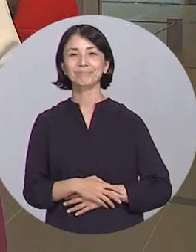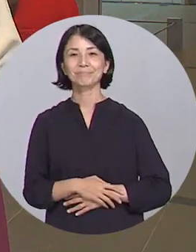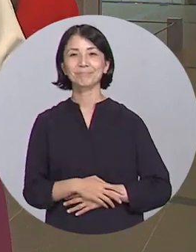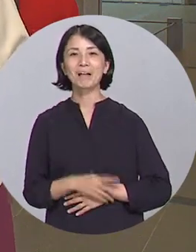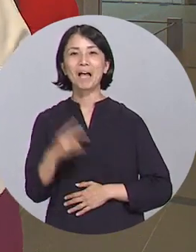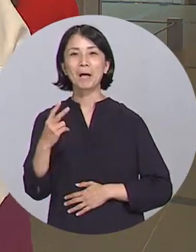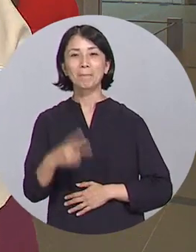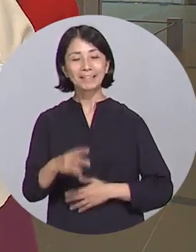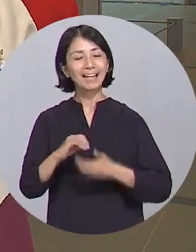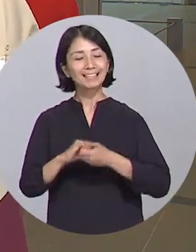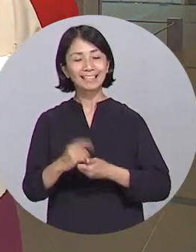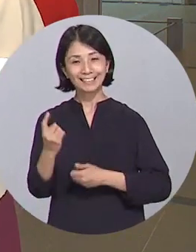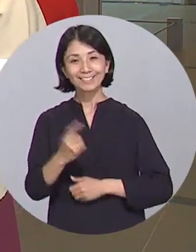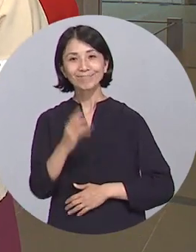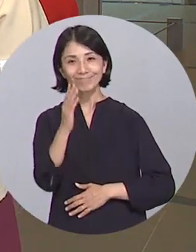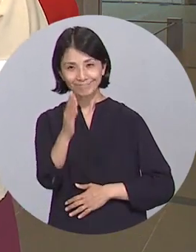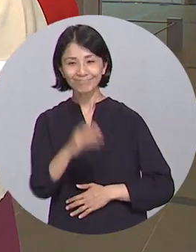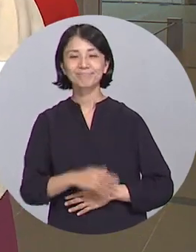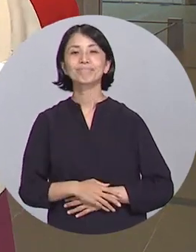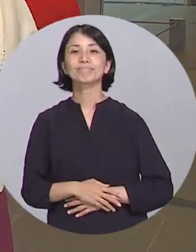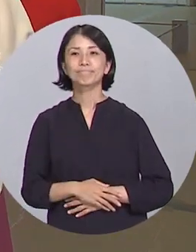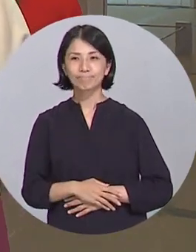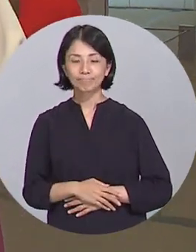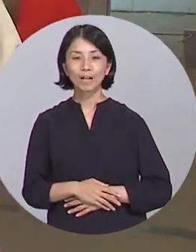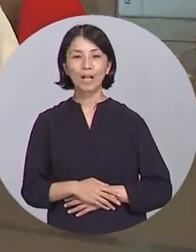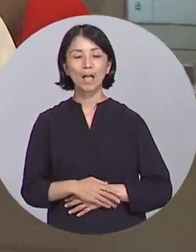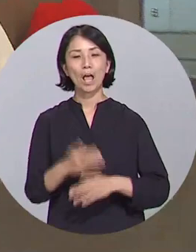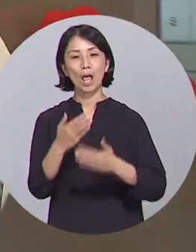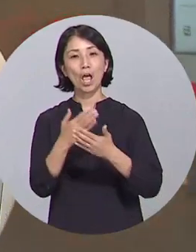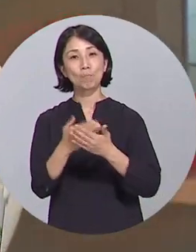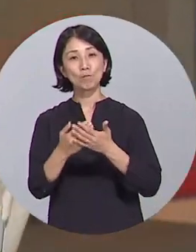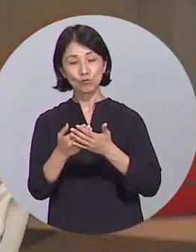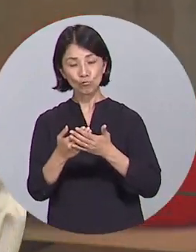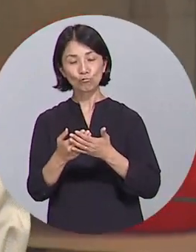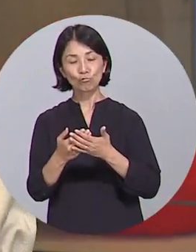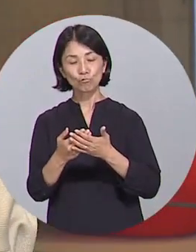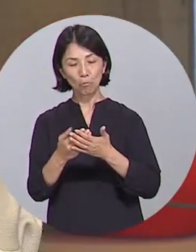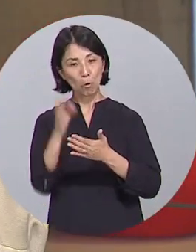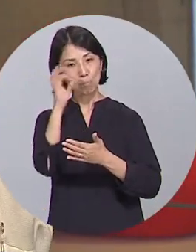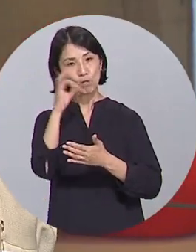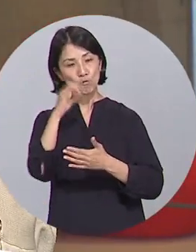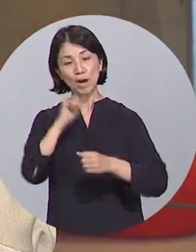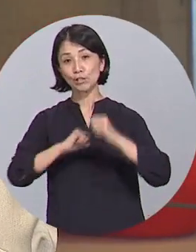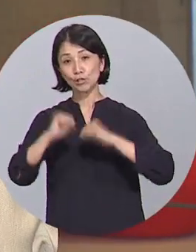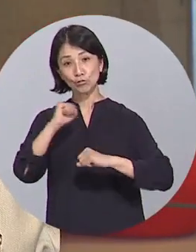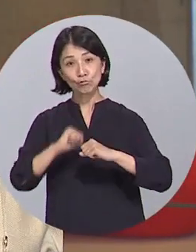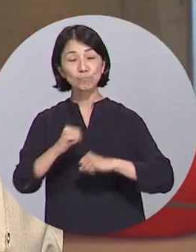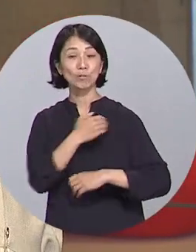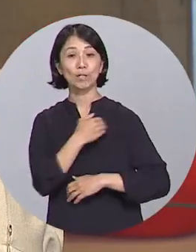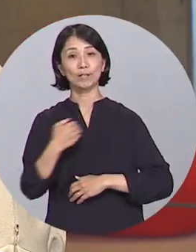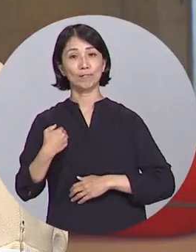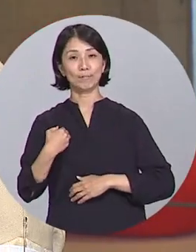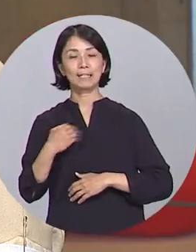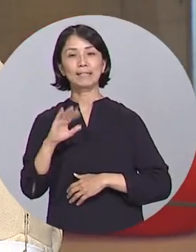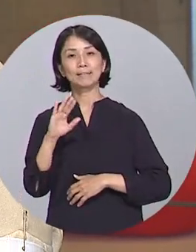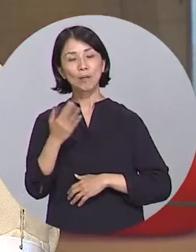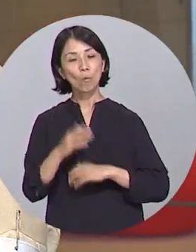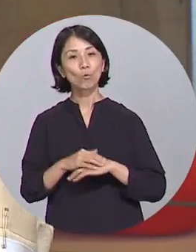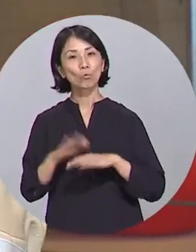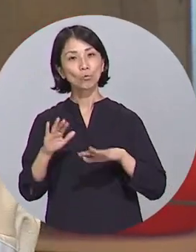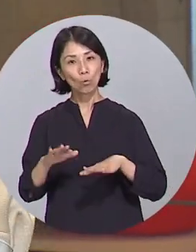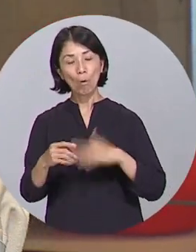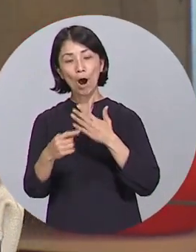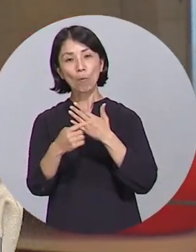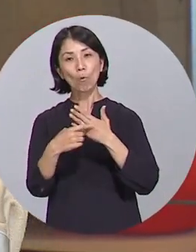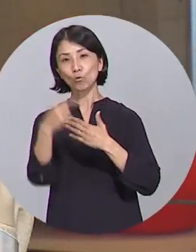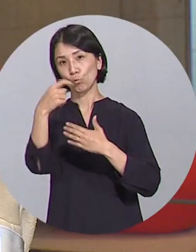ぜひ遊びに来てください。 美術作品って自分で自由に楽しむこともできると思うんですけれど、今日いろんなポイント